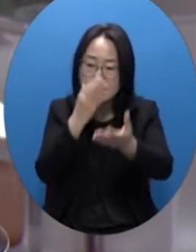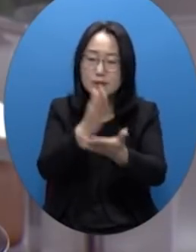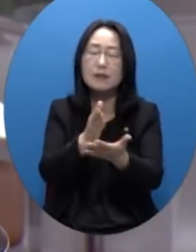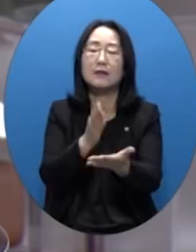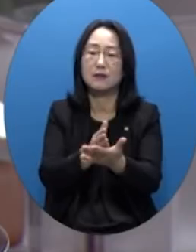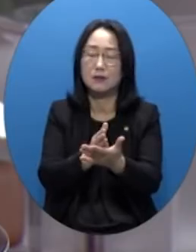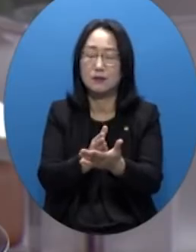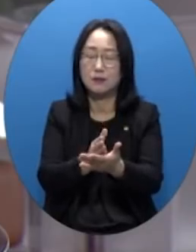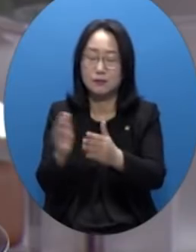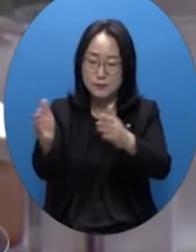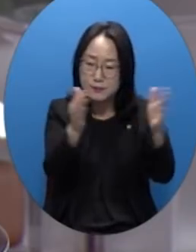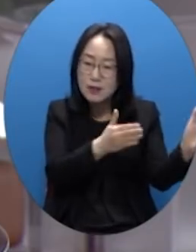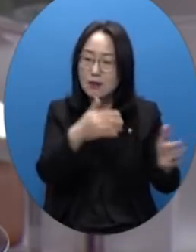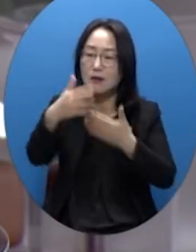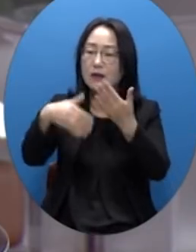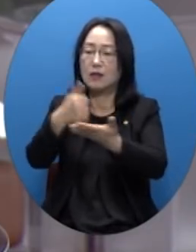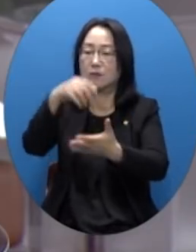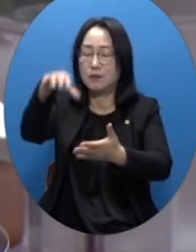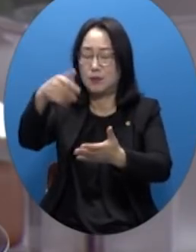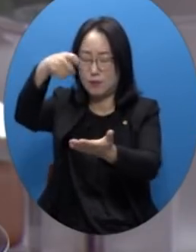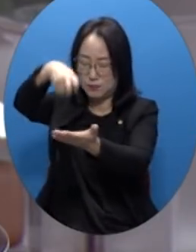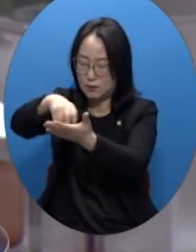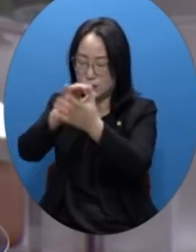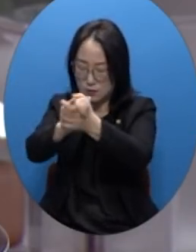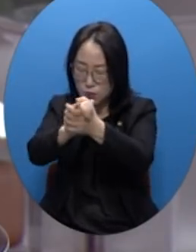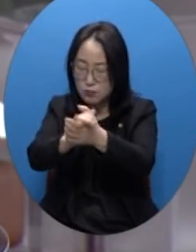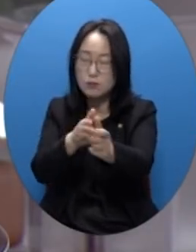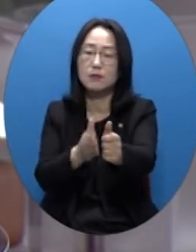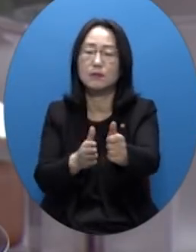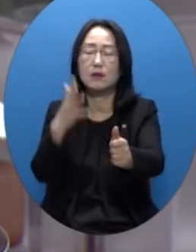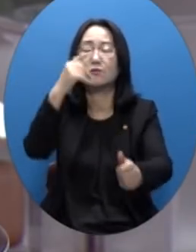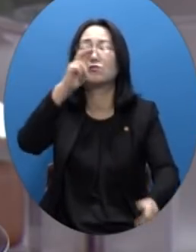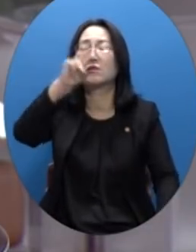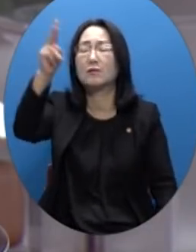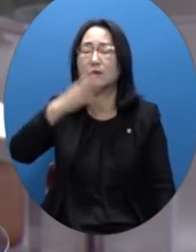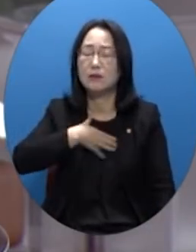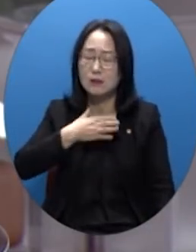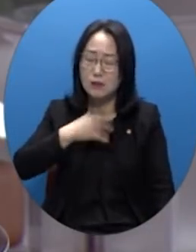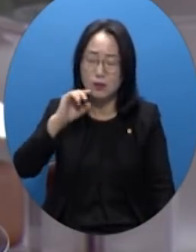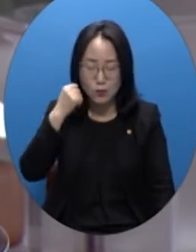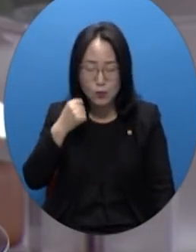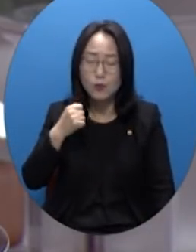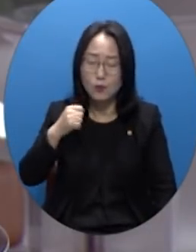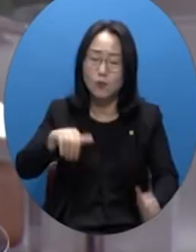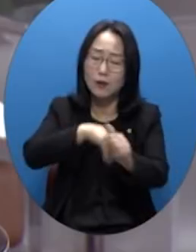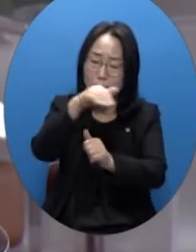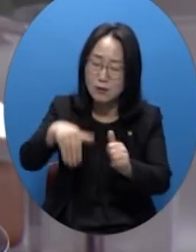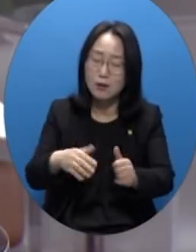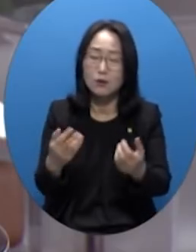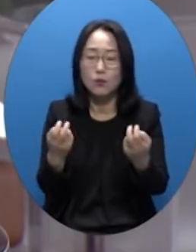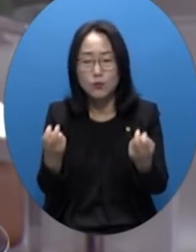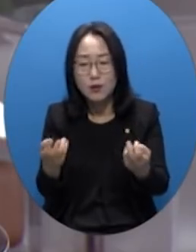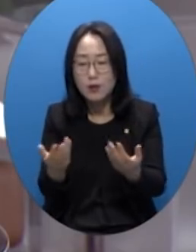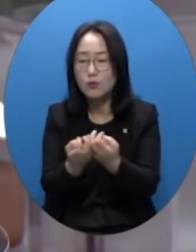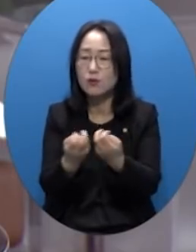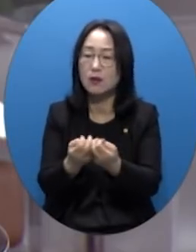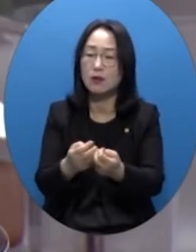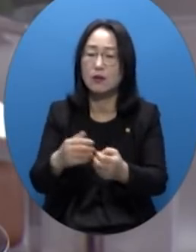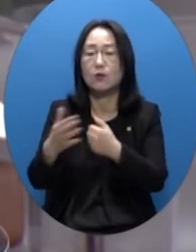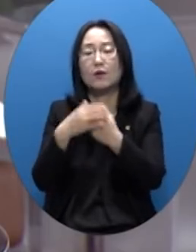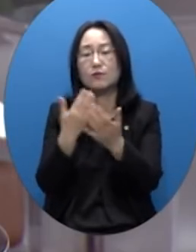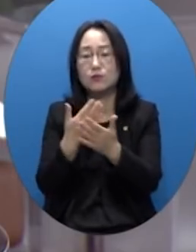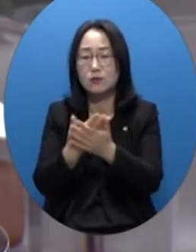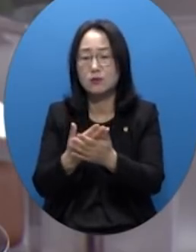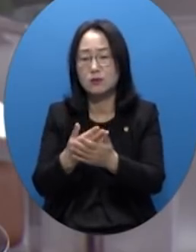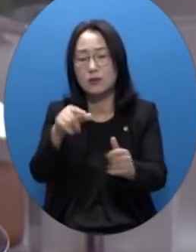그 시간에 함께 엎드려 기하시기 바랍니다 취업 내가 있는 어려워 채 싸우니 저를 도와 주시옵소서 다음에 절망의